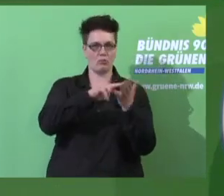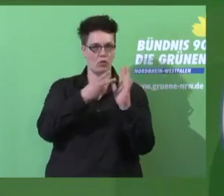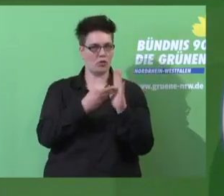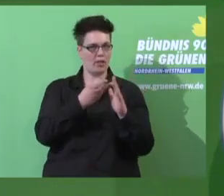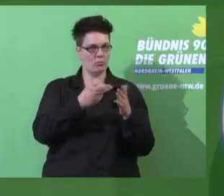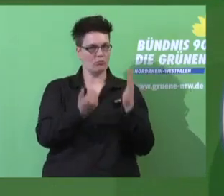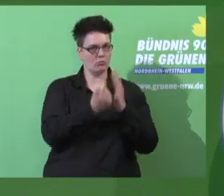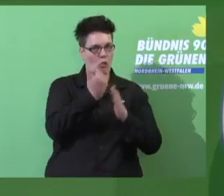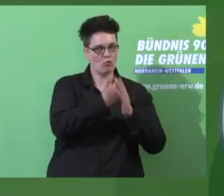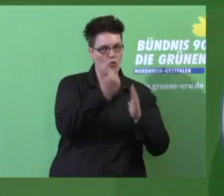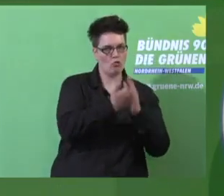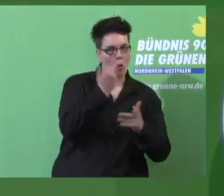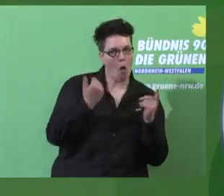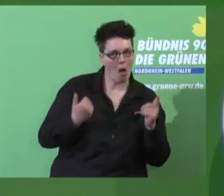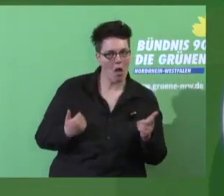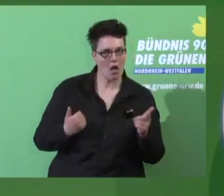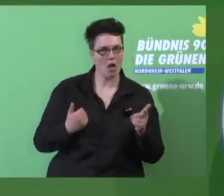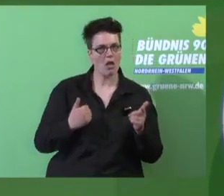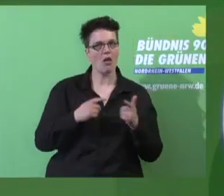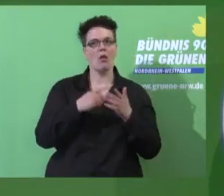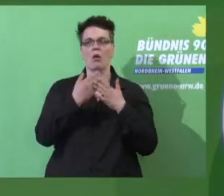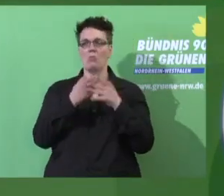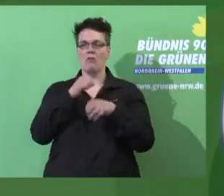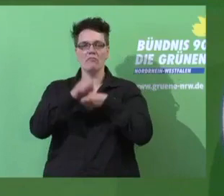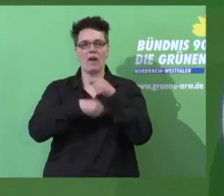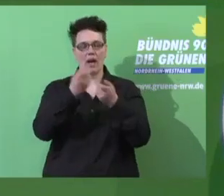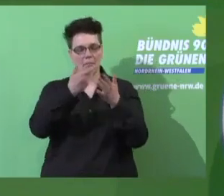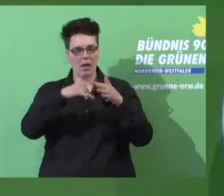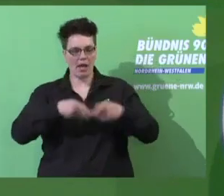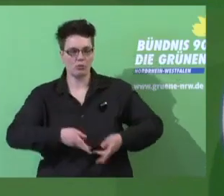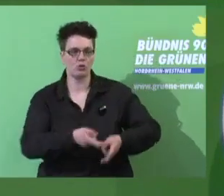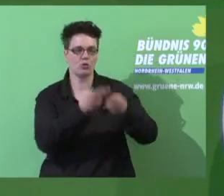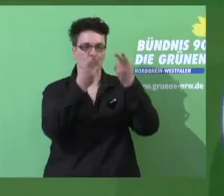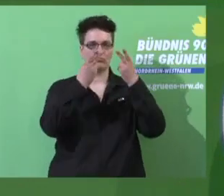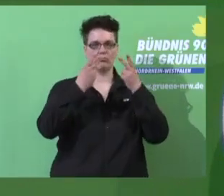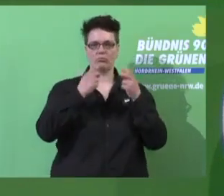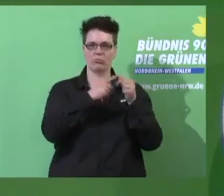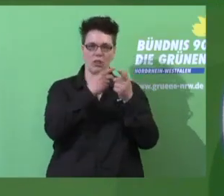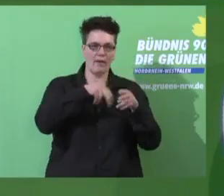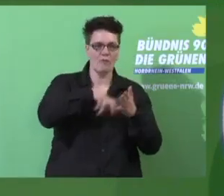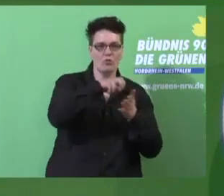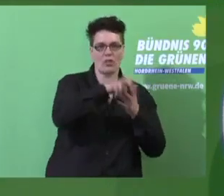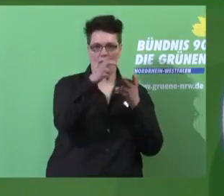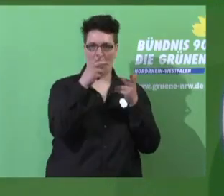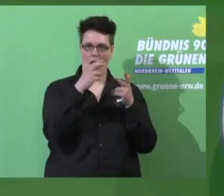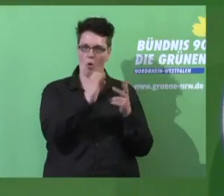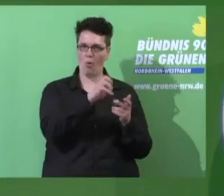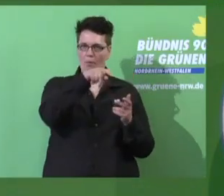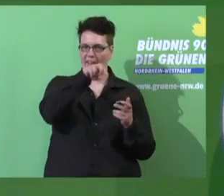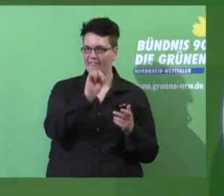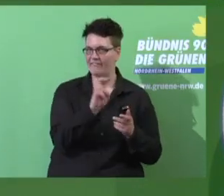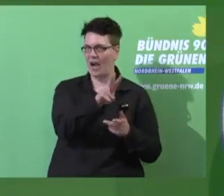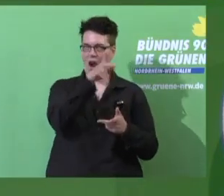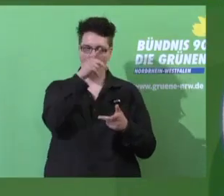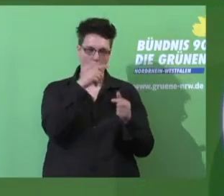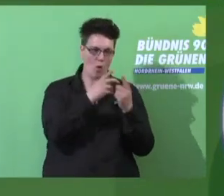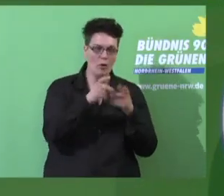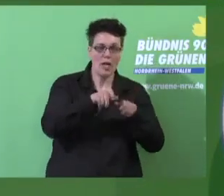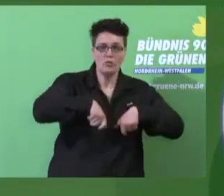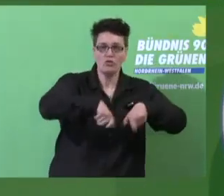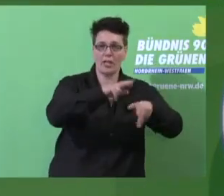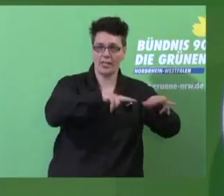der kurzen Wege, mehr fürs Fahrrad, mehr für den Fußgänger, mehr für den ÖPNV, bessere Schienenverkehr